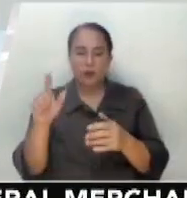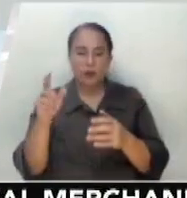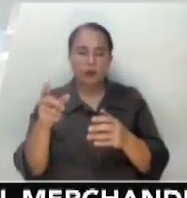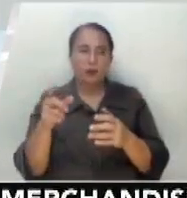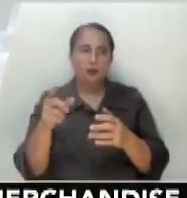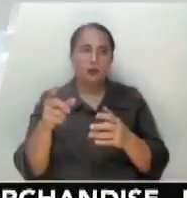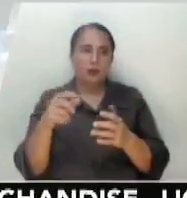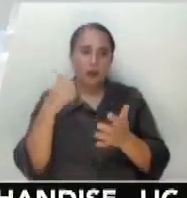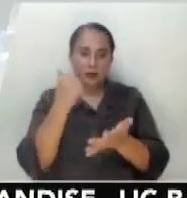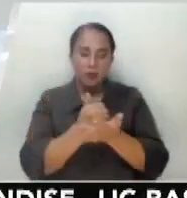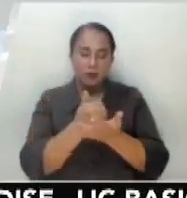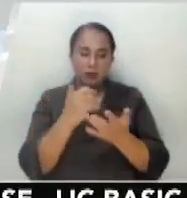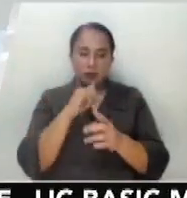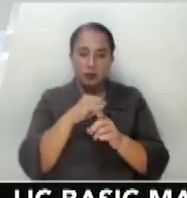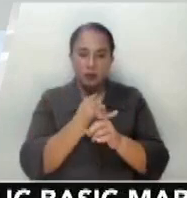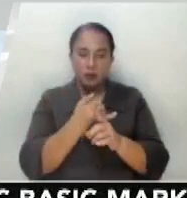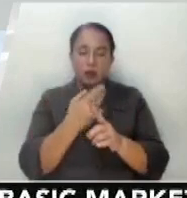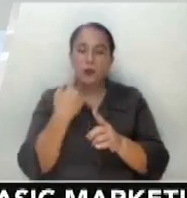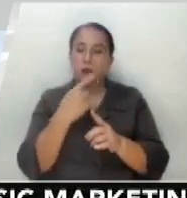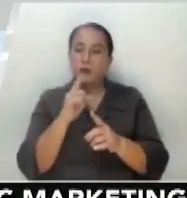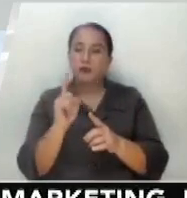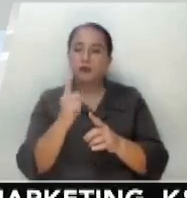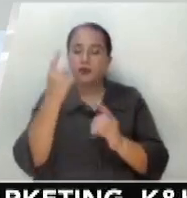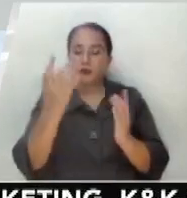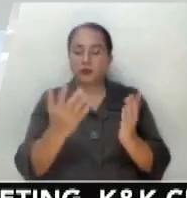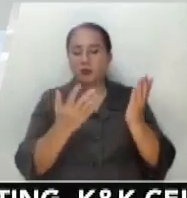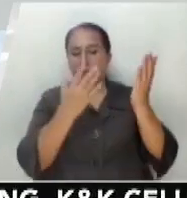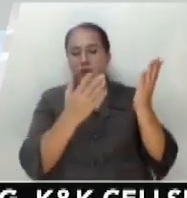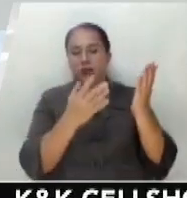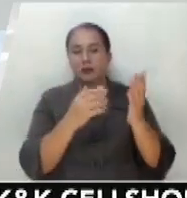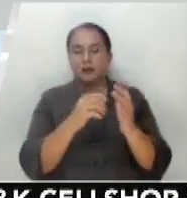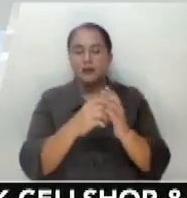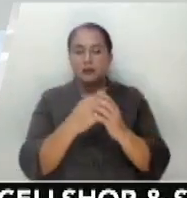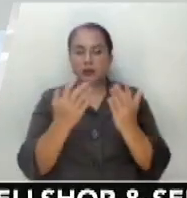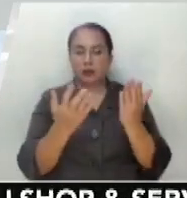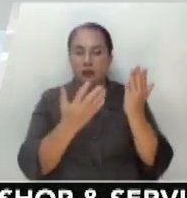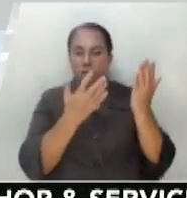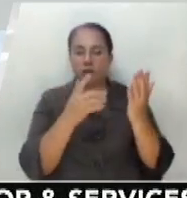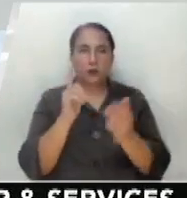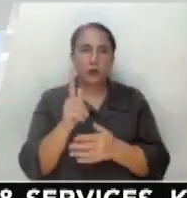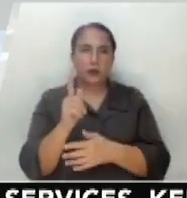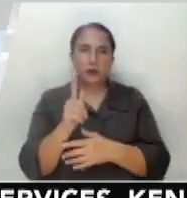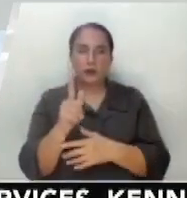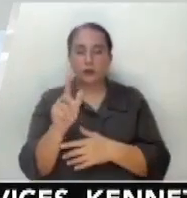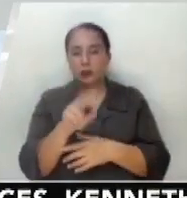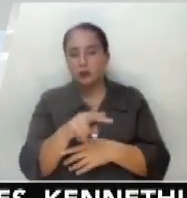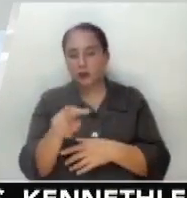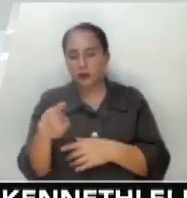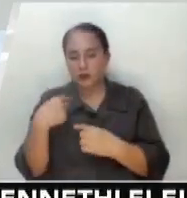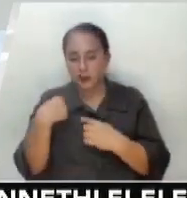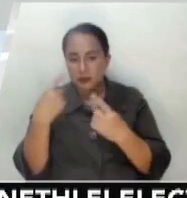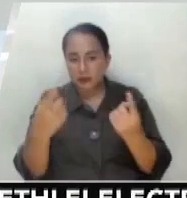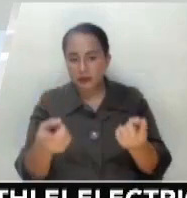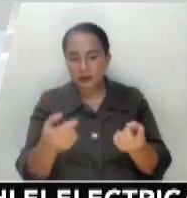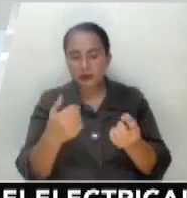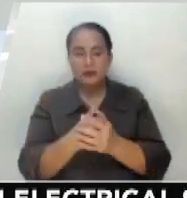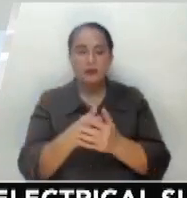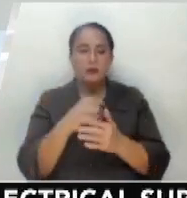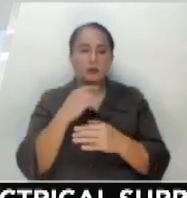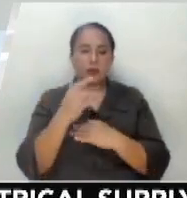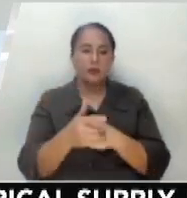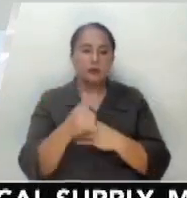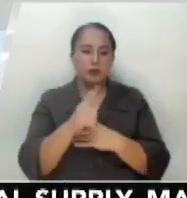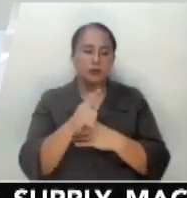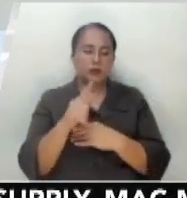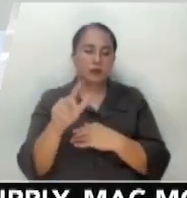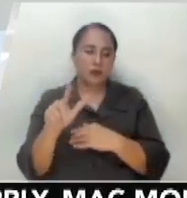January kung sino ang naunang nag-file Syempre yung mga nag-file nung 2022 pa at saka yung early 2023 yan ang